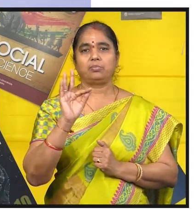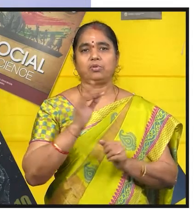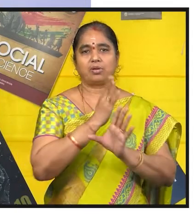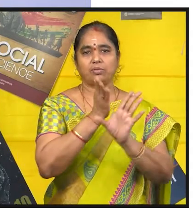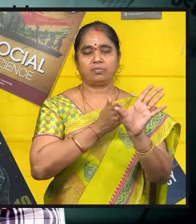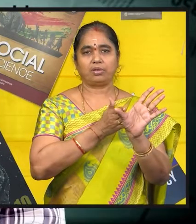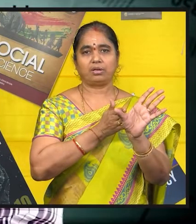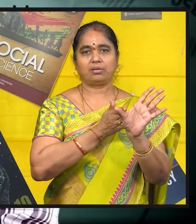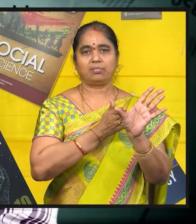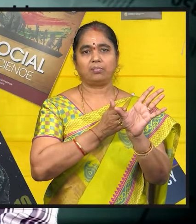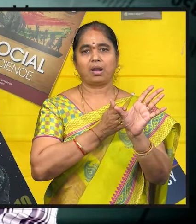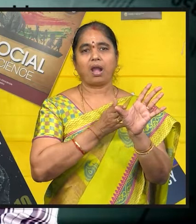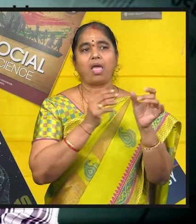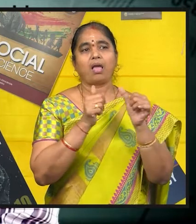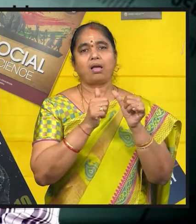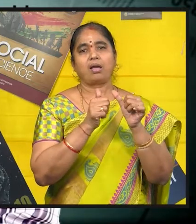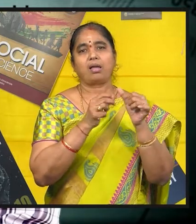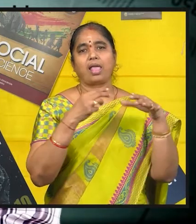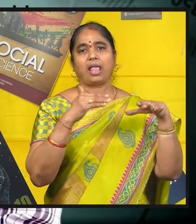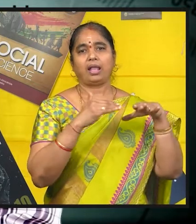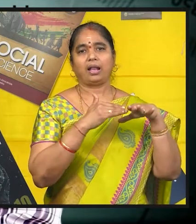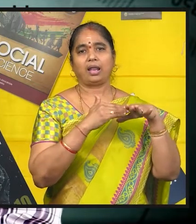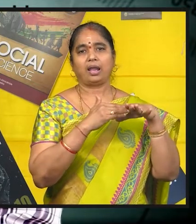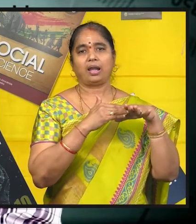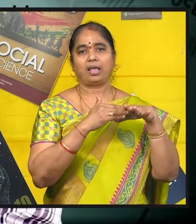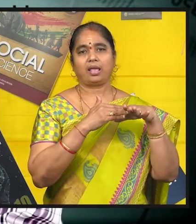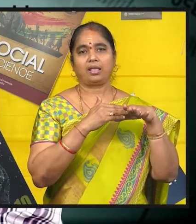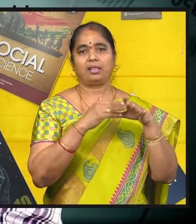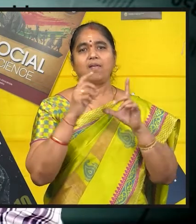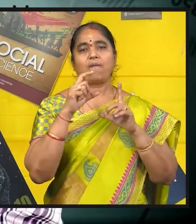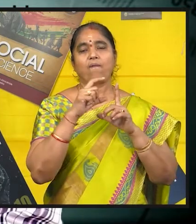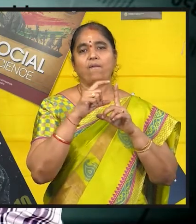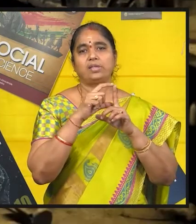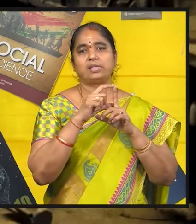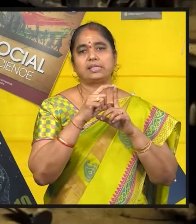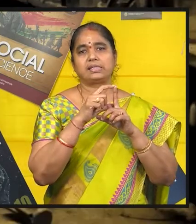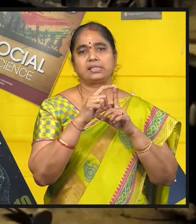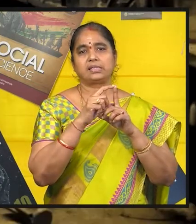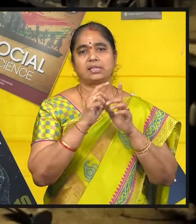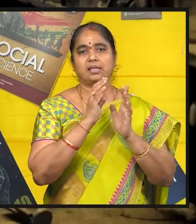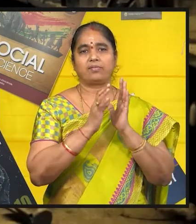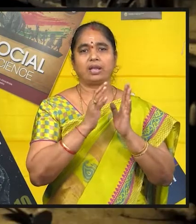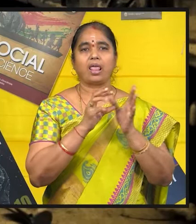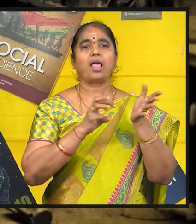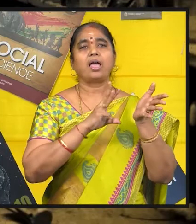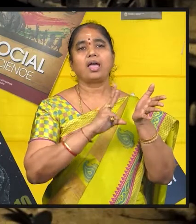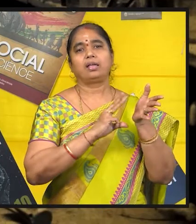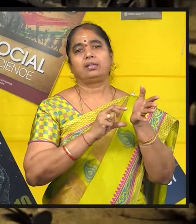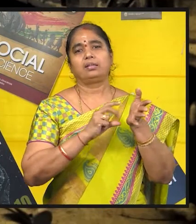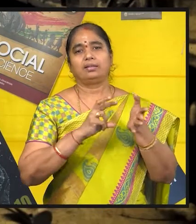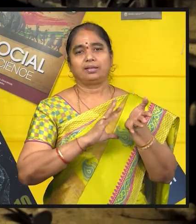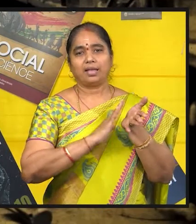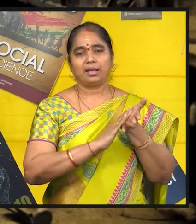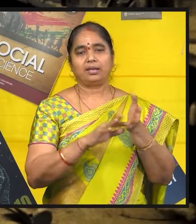1913வது ஆண்டு ஆங்கிலேய இயற்பியலாளர் ஹென்றி மோஸ்லே என்பவர்